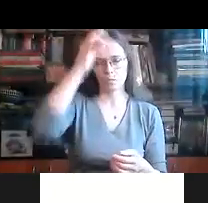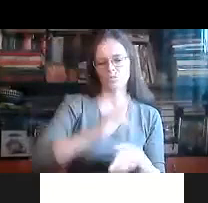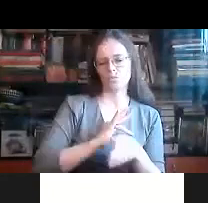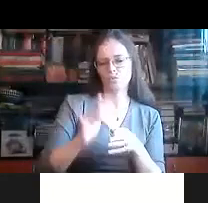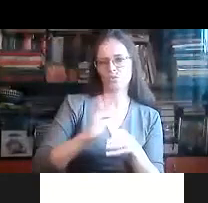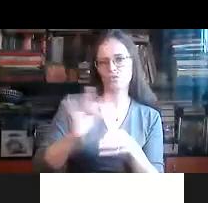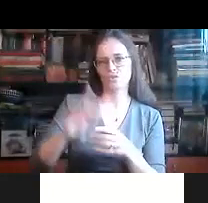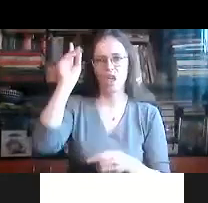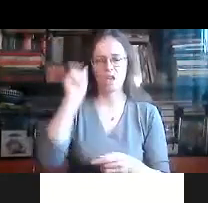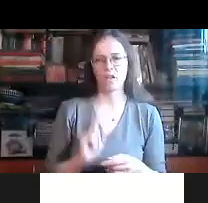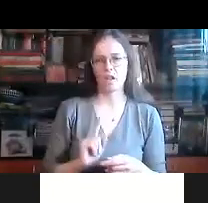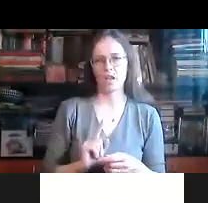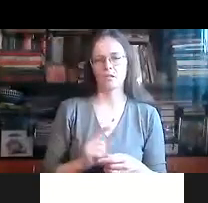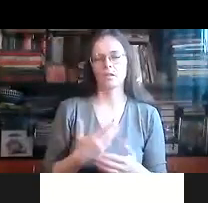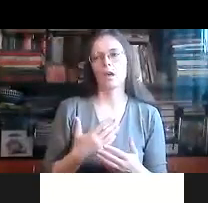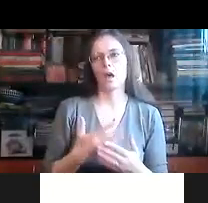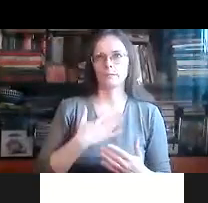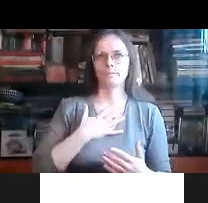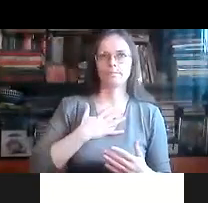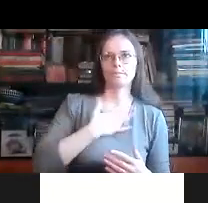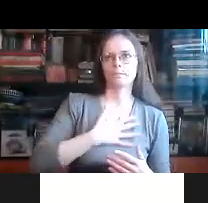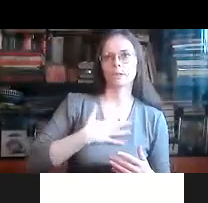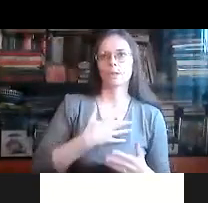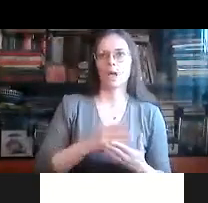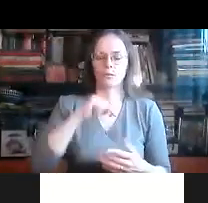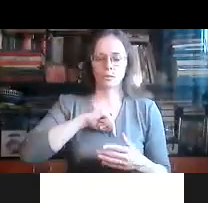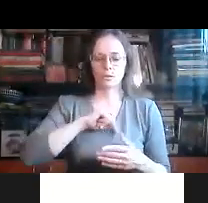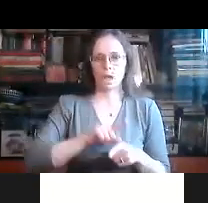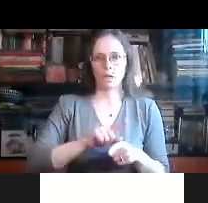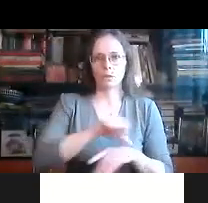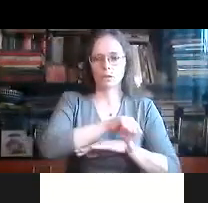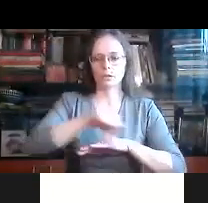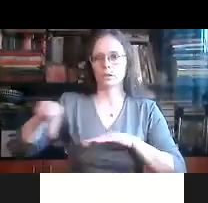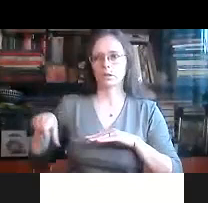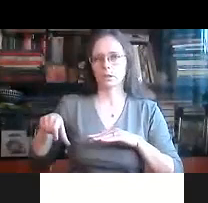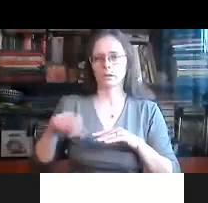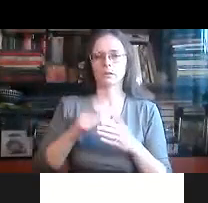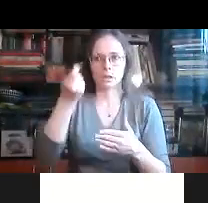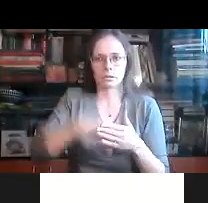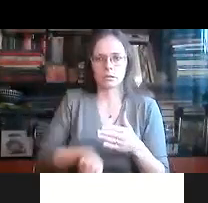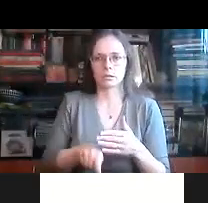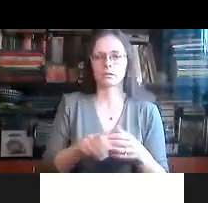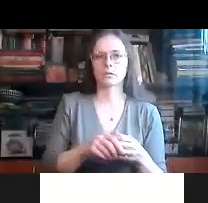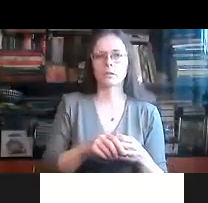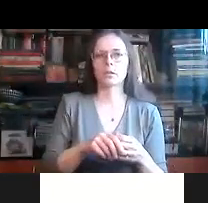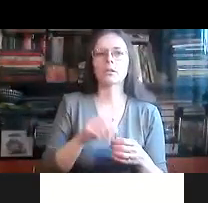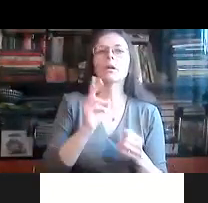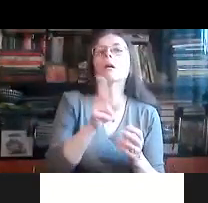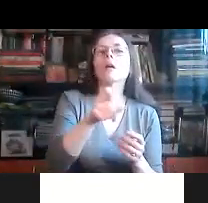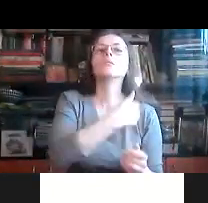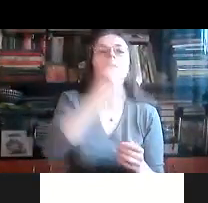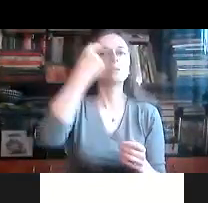относительно изолированном состоянии. Вот, может быть, кто-то из вас скажет про вот эту, про это что-то, про